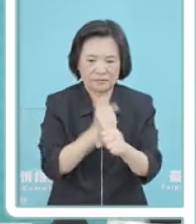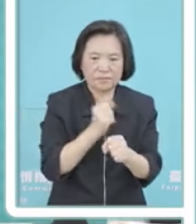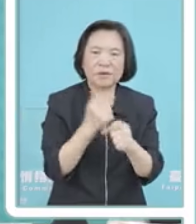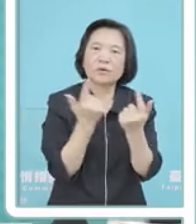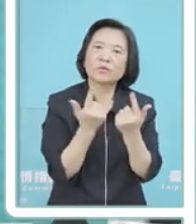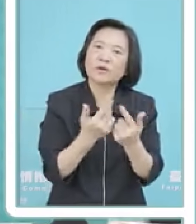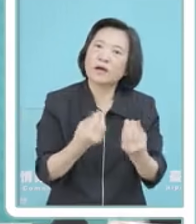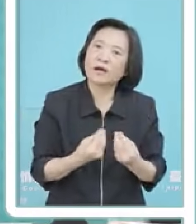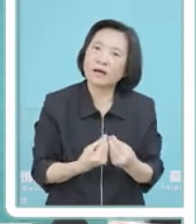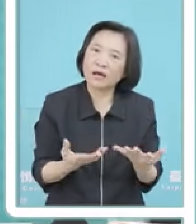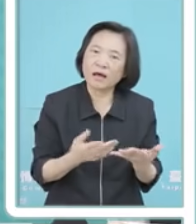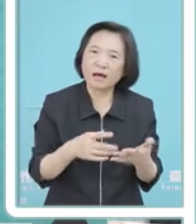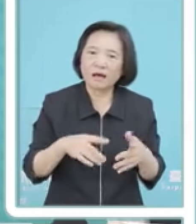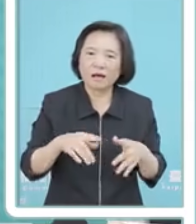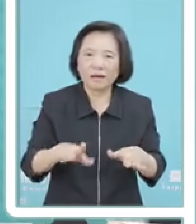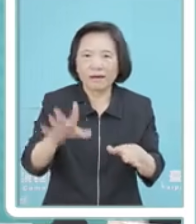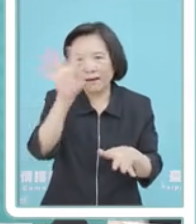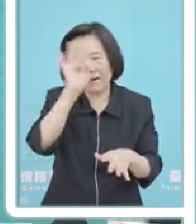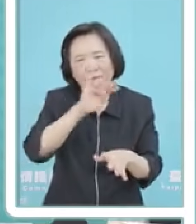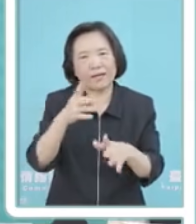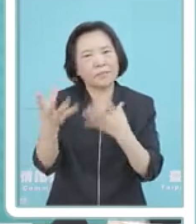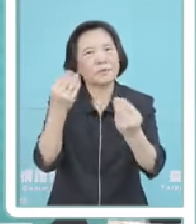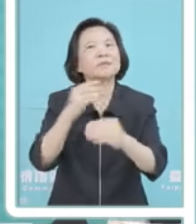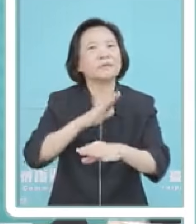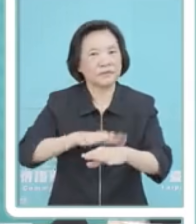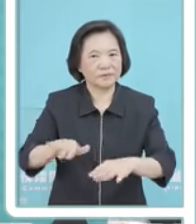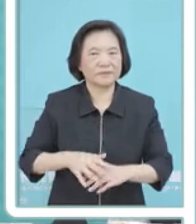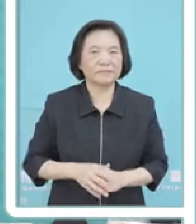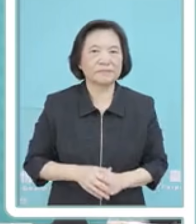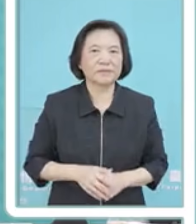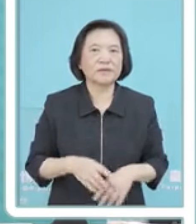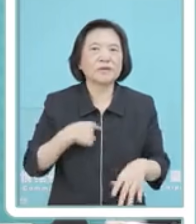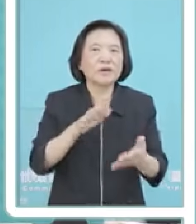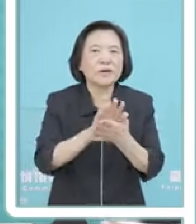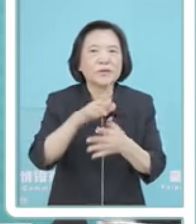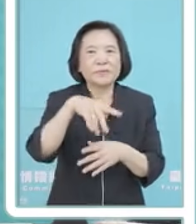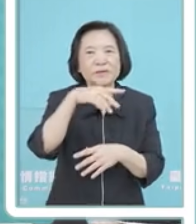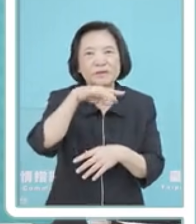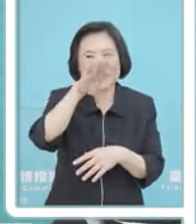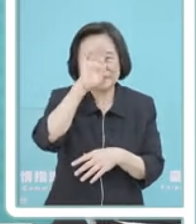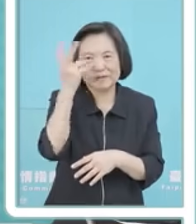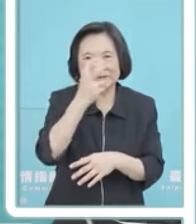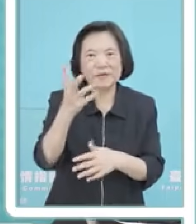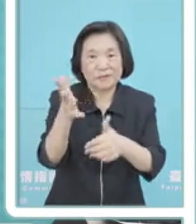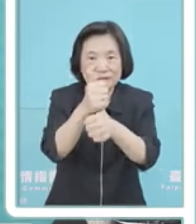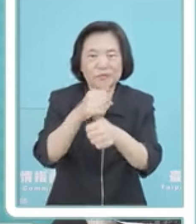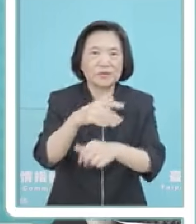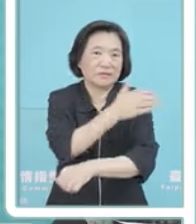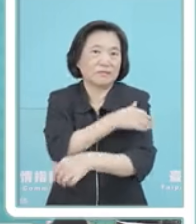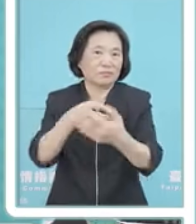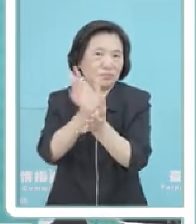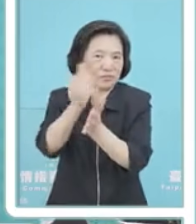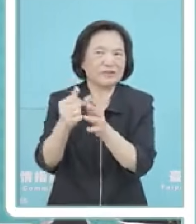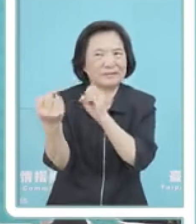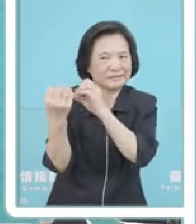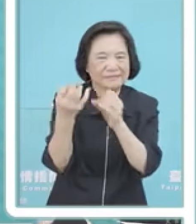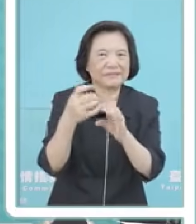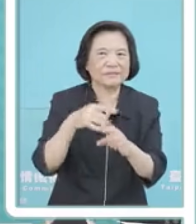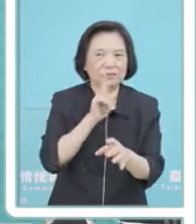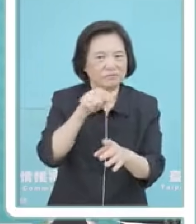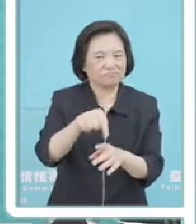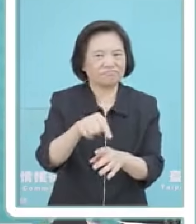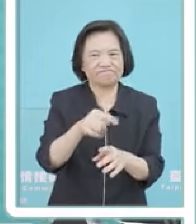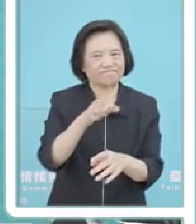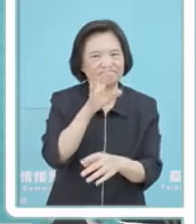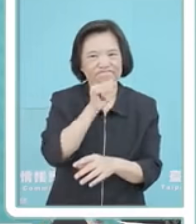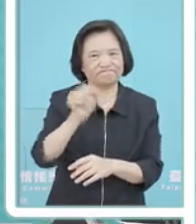吗？那个疫调系统是有问题，这也是为什么我会去疾管署，你知道，直接跟那个陈志忠部长说，你这系统案例有问题